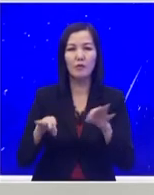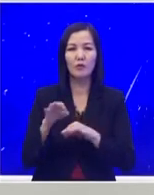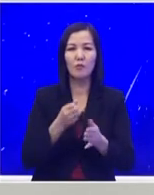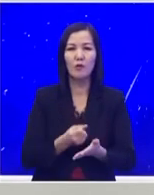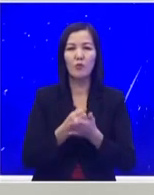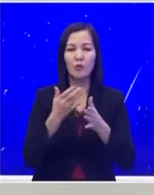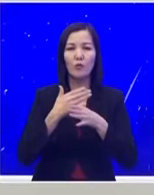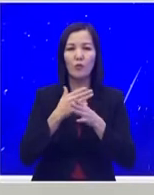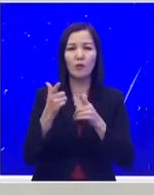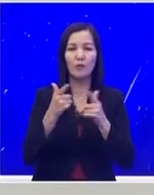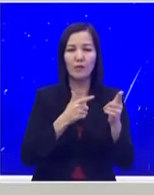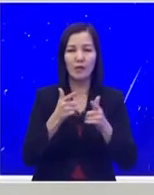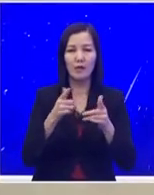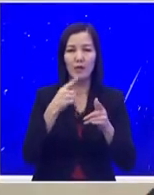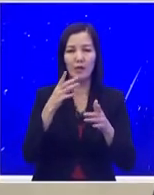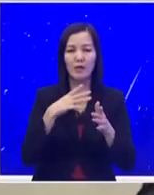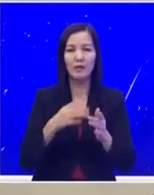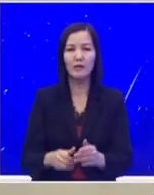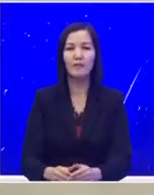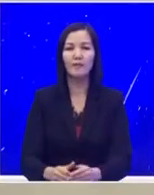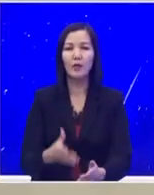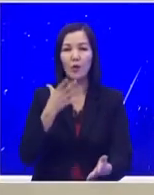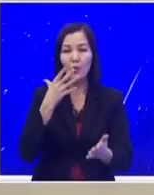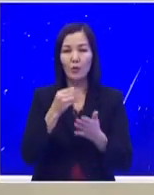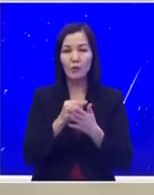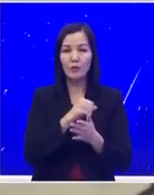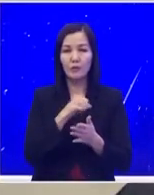қолдау көрсетуге әзір екендігін айтты. Өзімізде шыққан